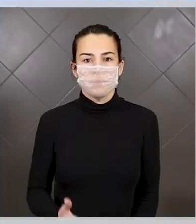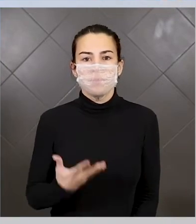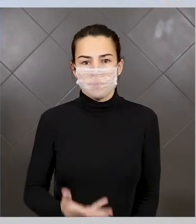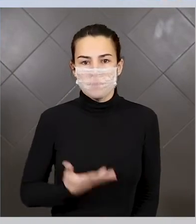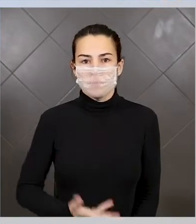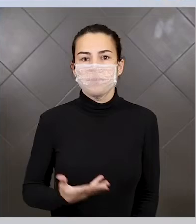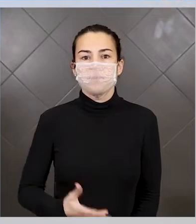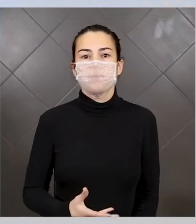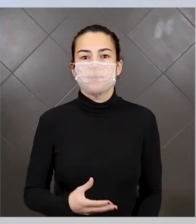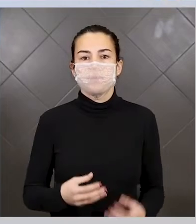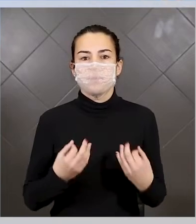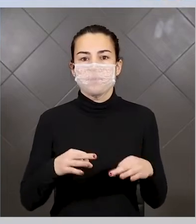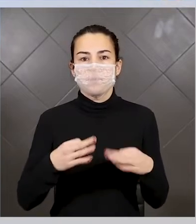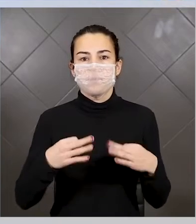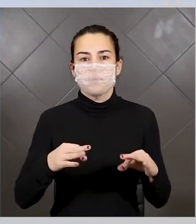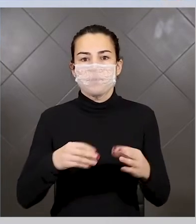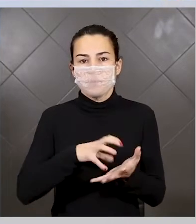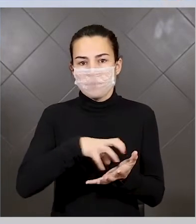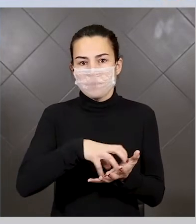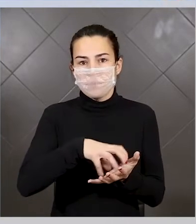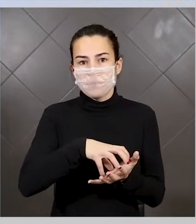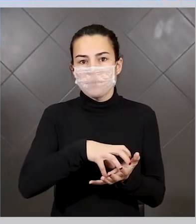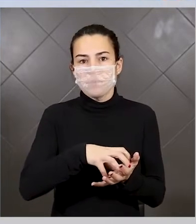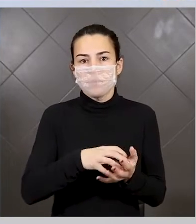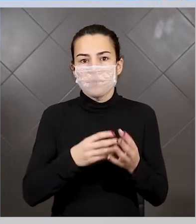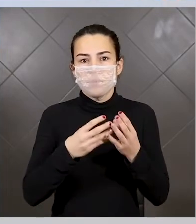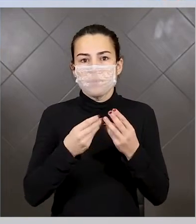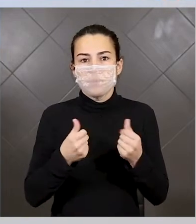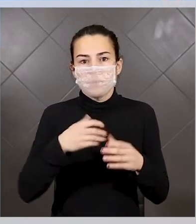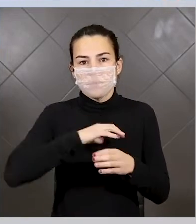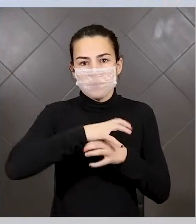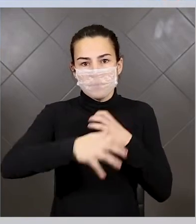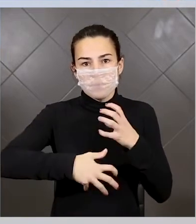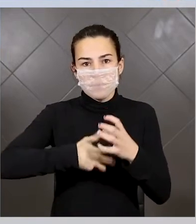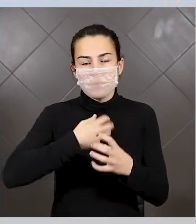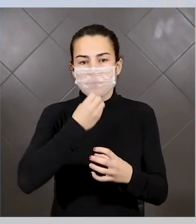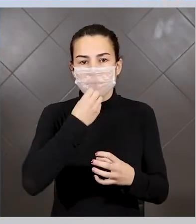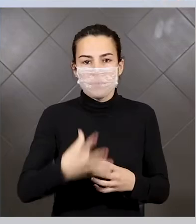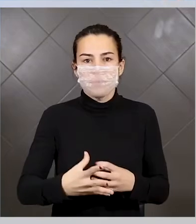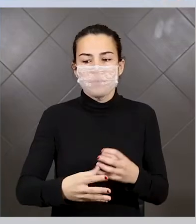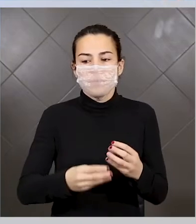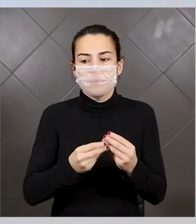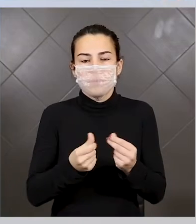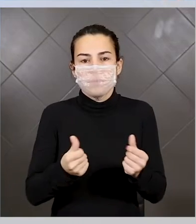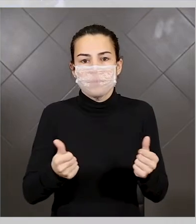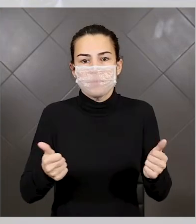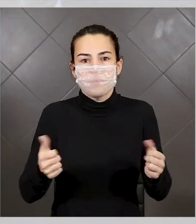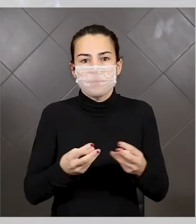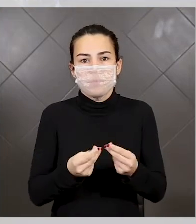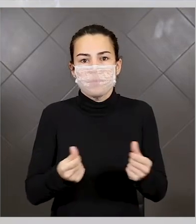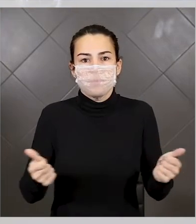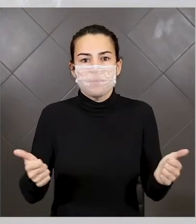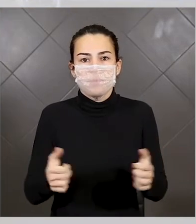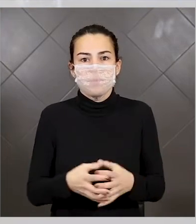tenir una estracciatella de gelatina, perquè el que farem serà Si és un mousse amb xocolata, sí que